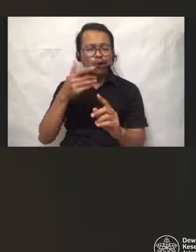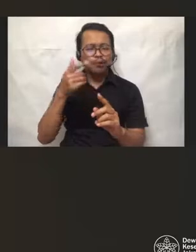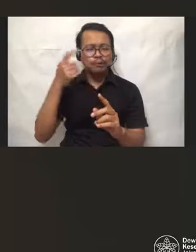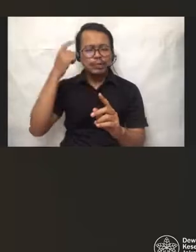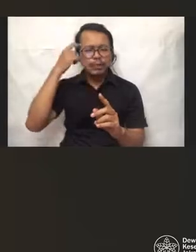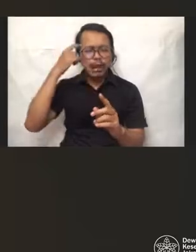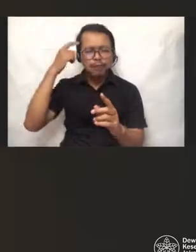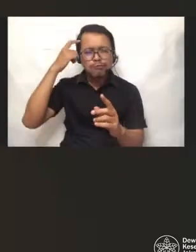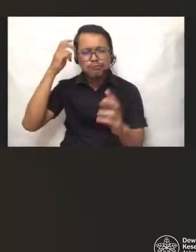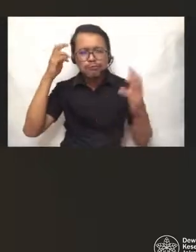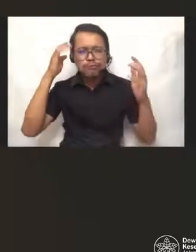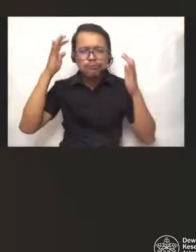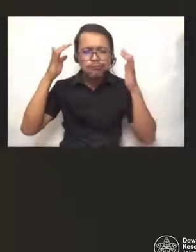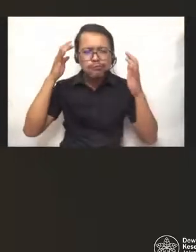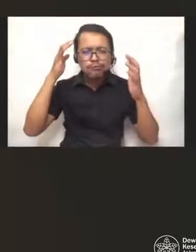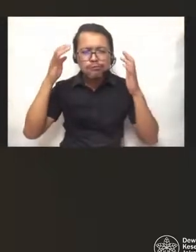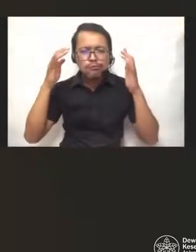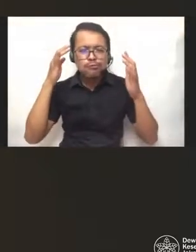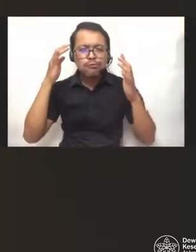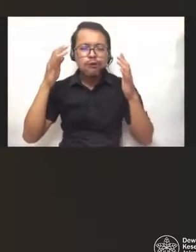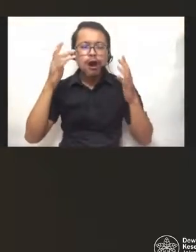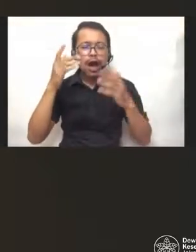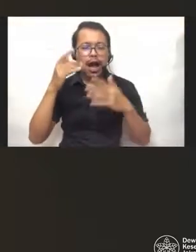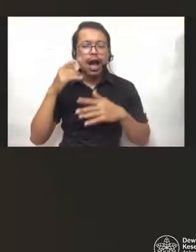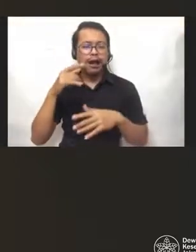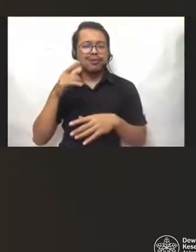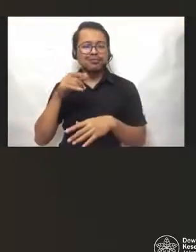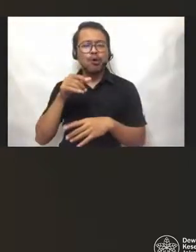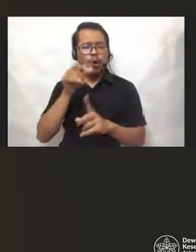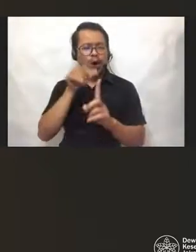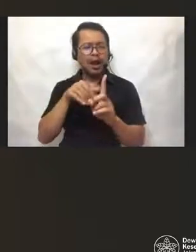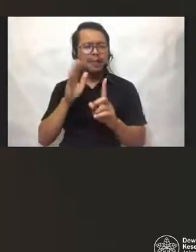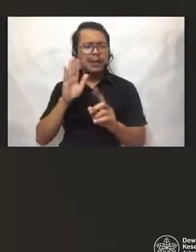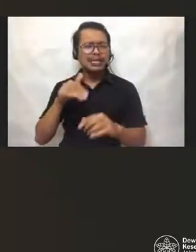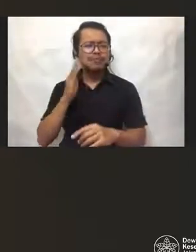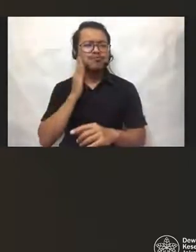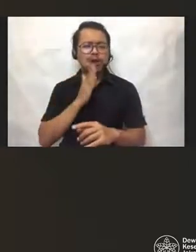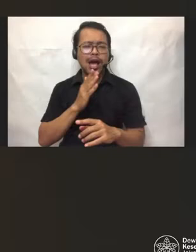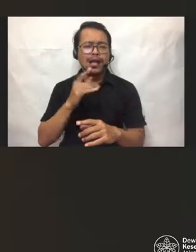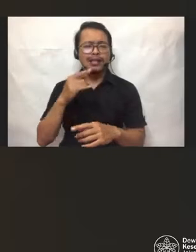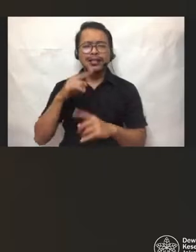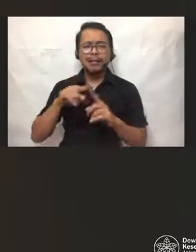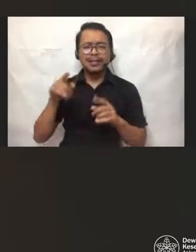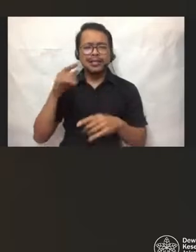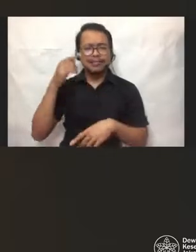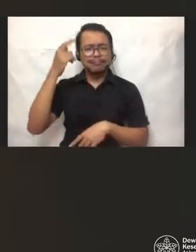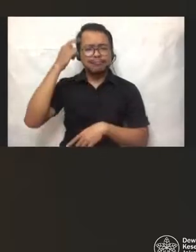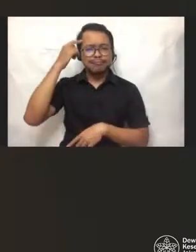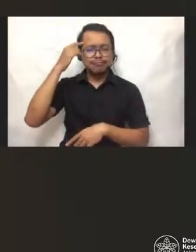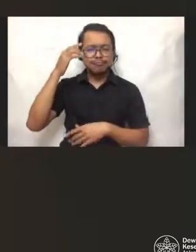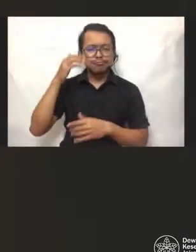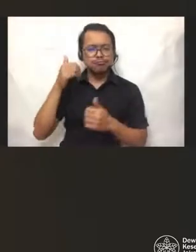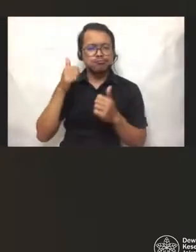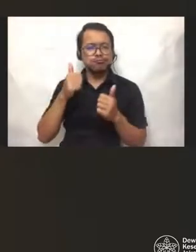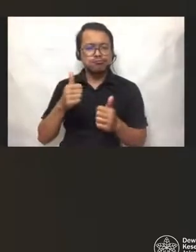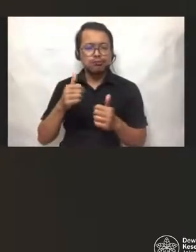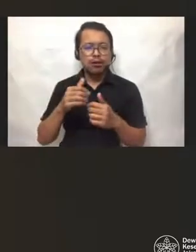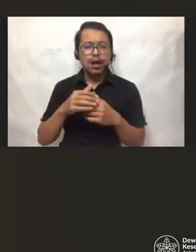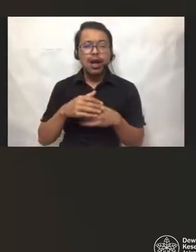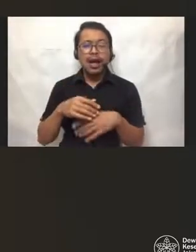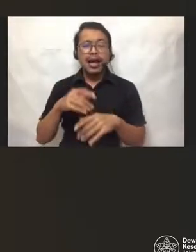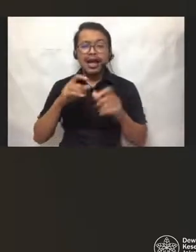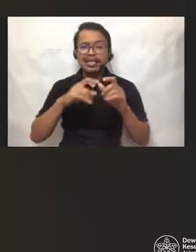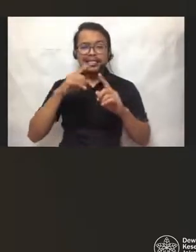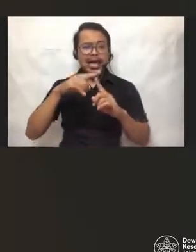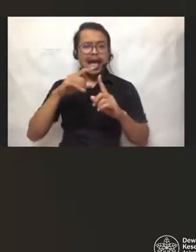Terandaikan masih muda, tetapi matang dalam keyakinan. STA dengan semangat tinggi melayani kritik yang